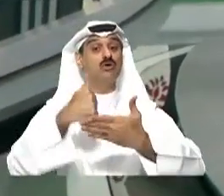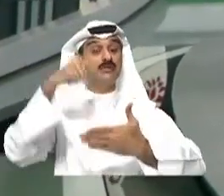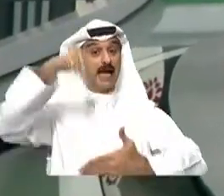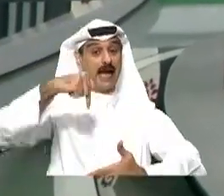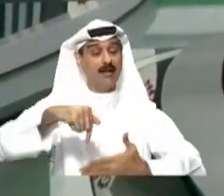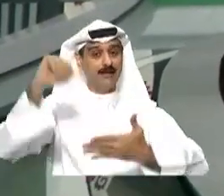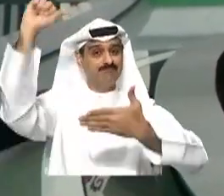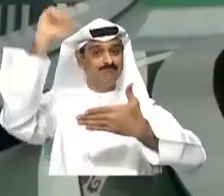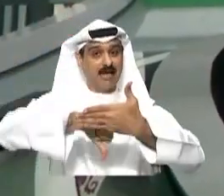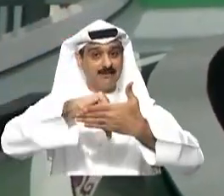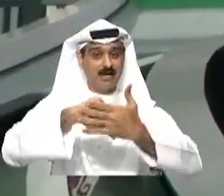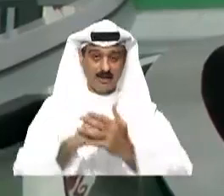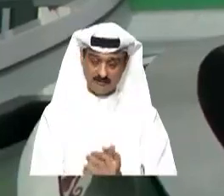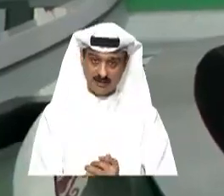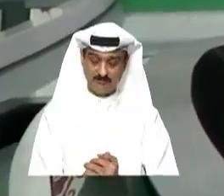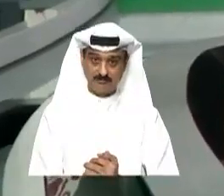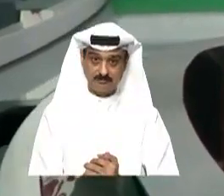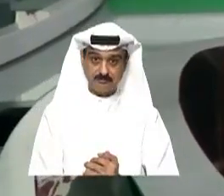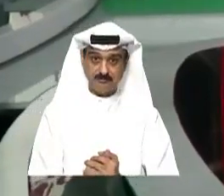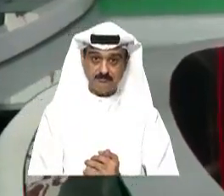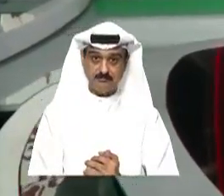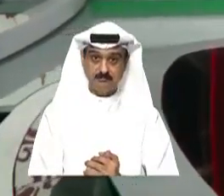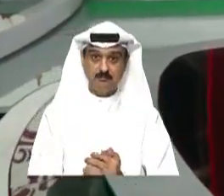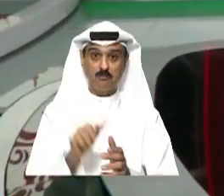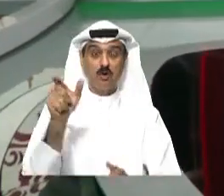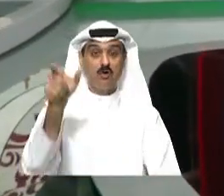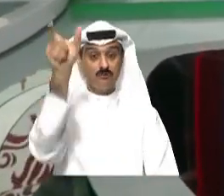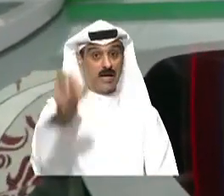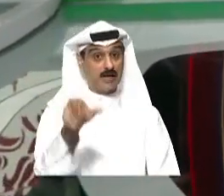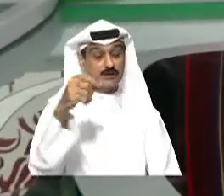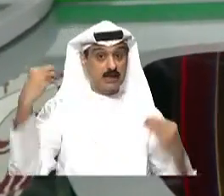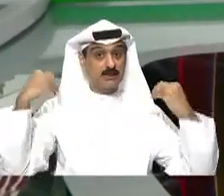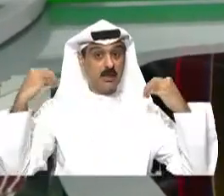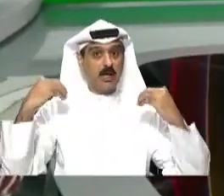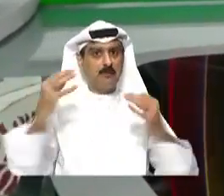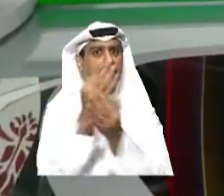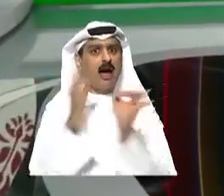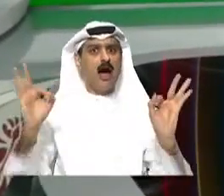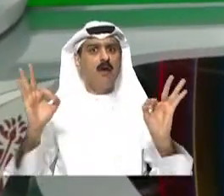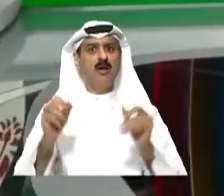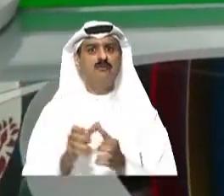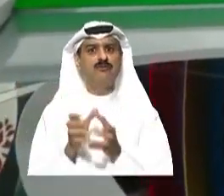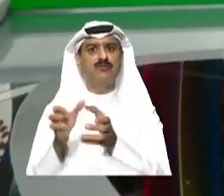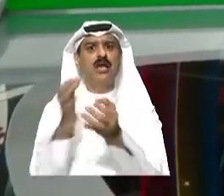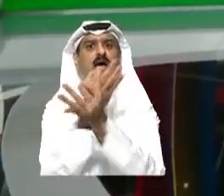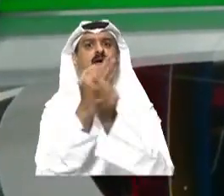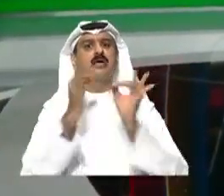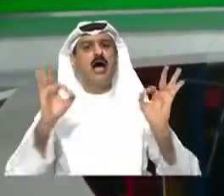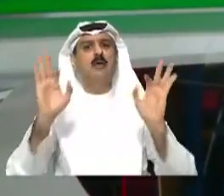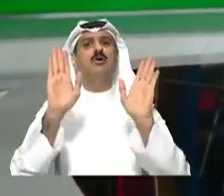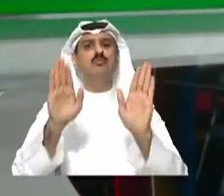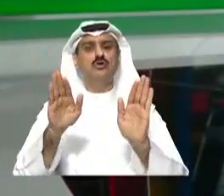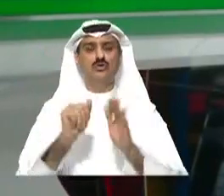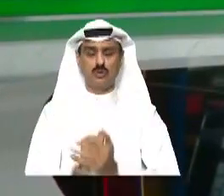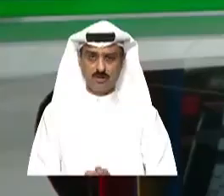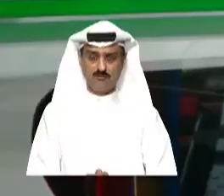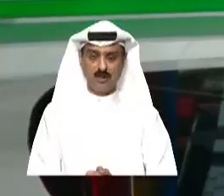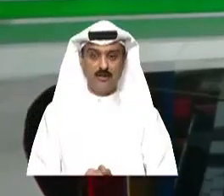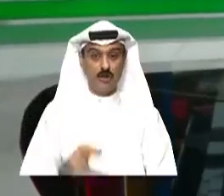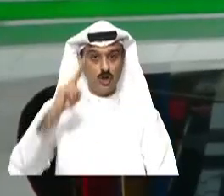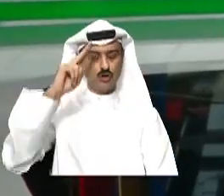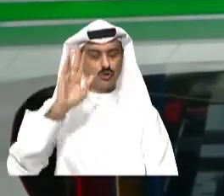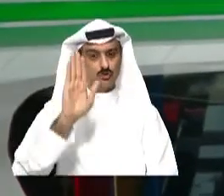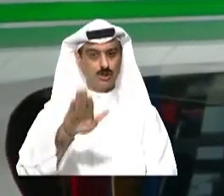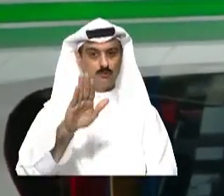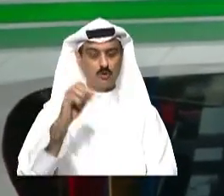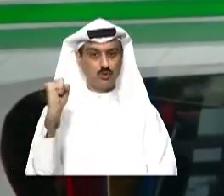وبمشاركة أفضل نجومه أبو خالد. صحيح. لم يكن هناك أحد ناقص فيهم. فريق متكامل منتخب الأرجنتين، أيضا المنتخب السعودي كان حاضر